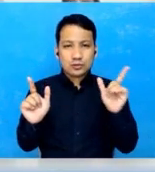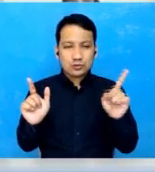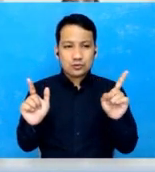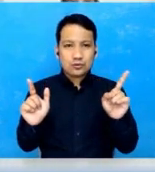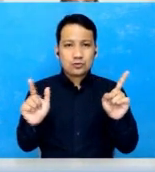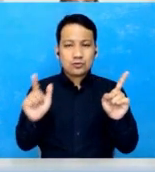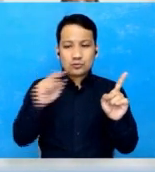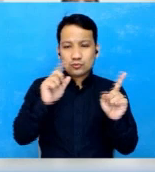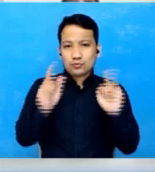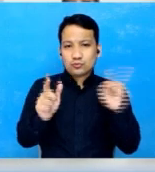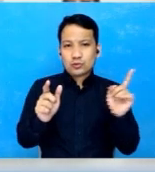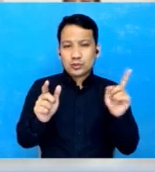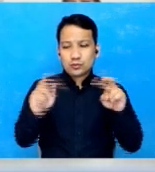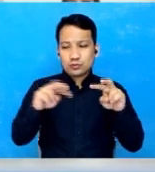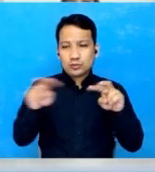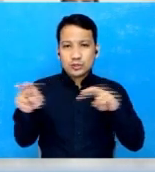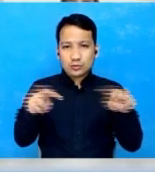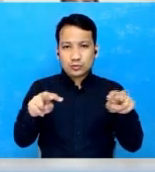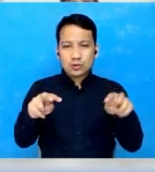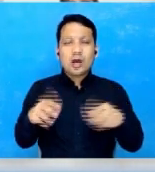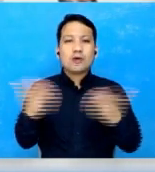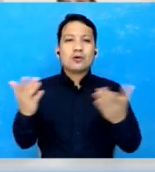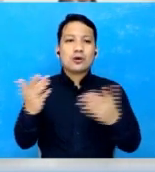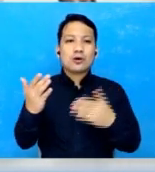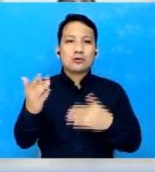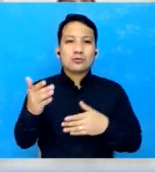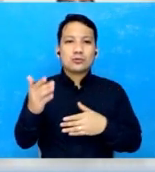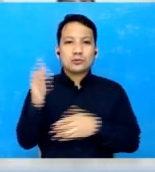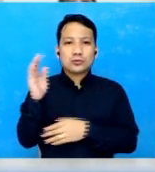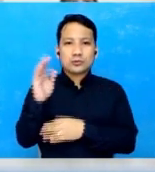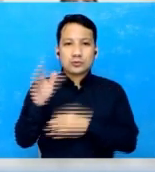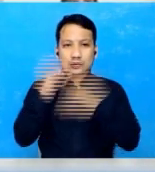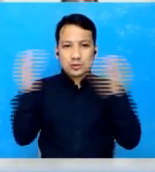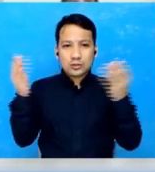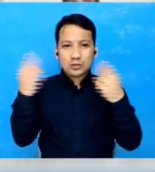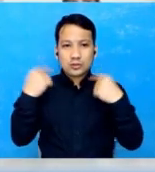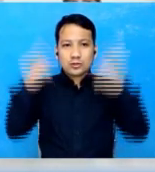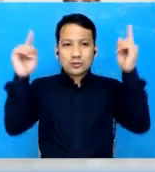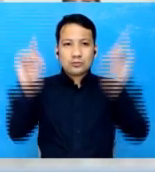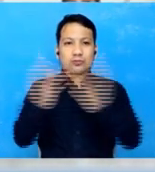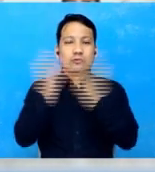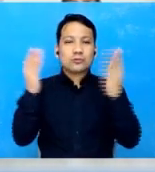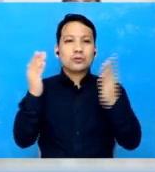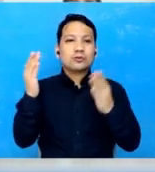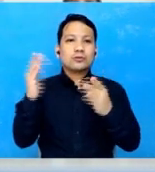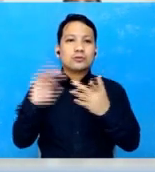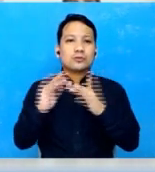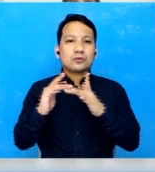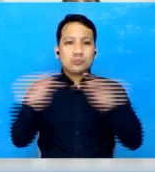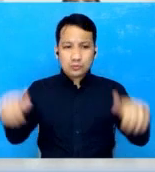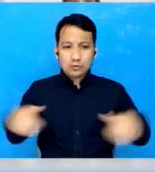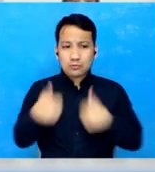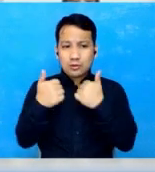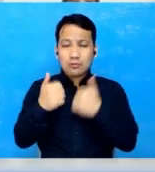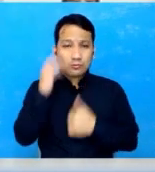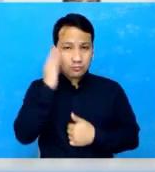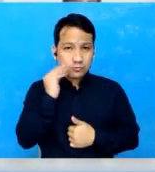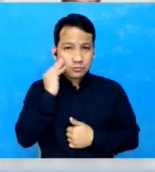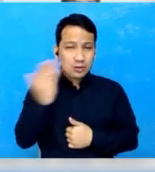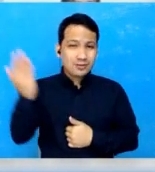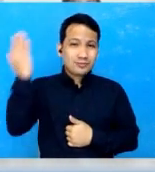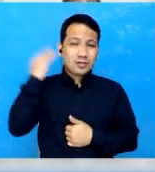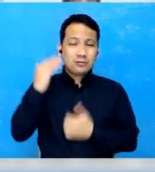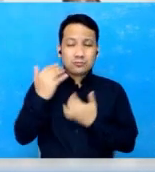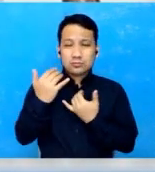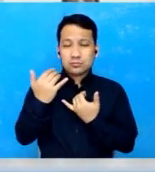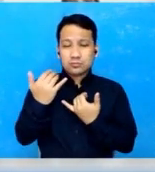2021-2022 as we celebrate last year's victory. The challenges that we are facing now